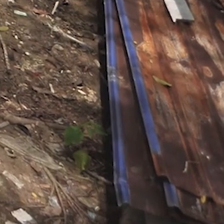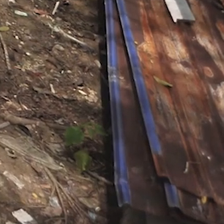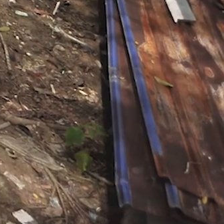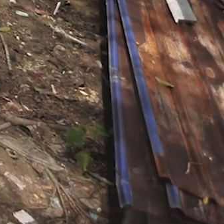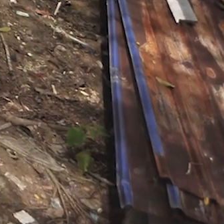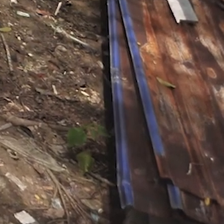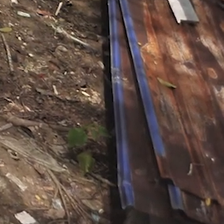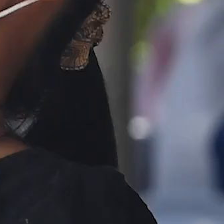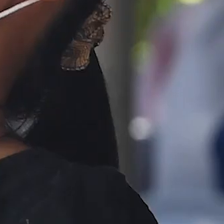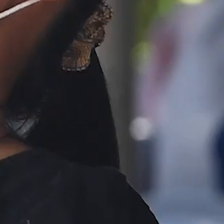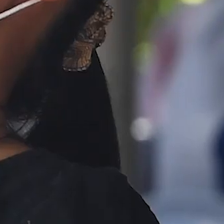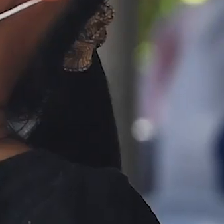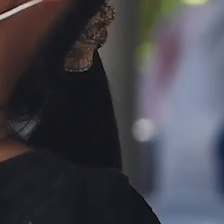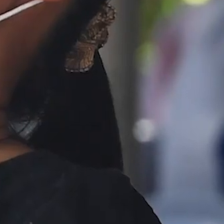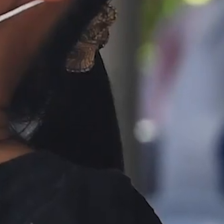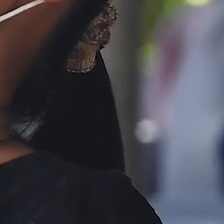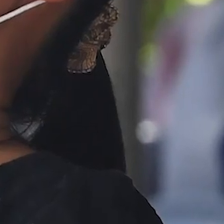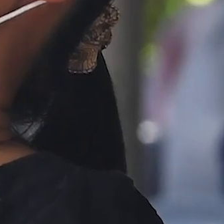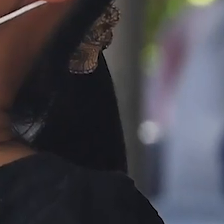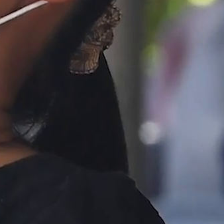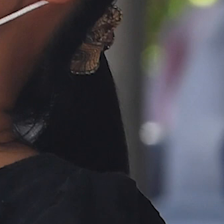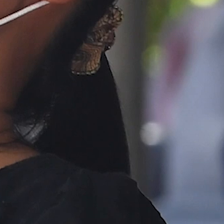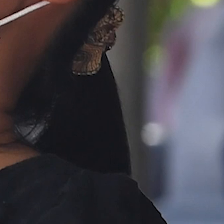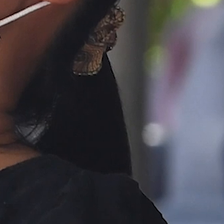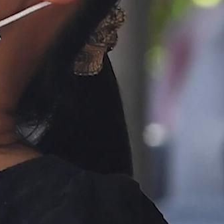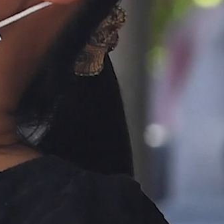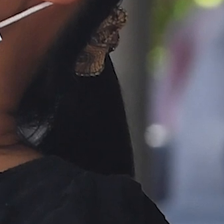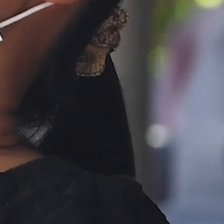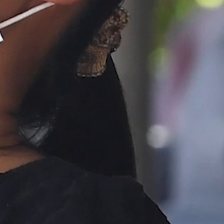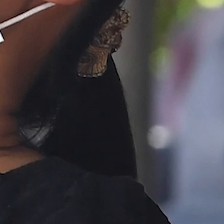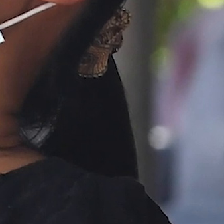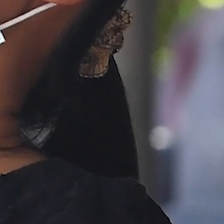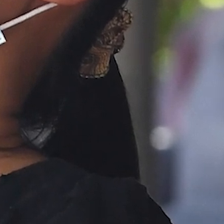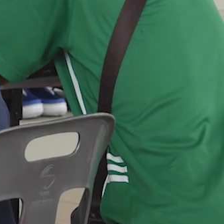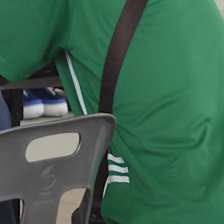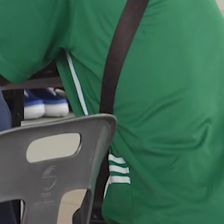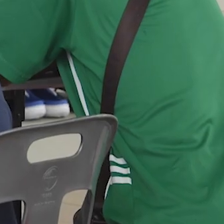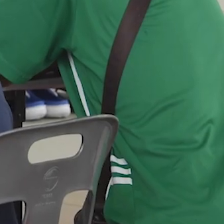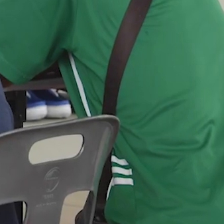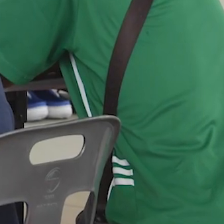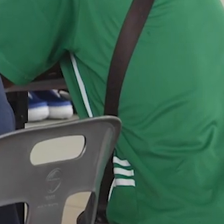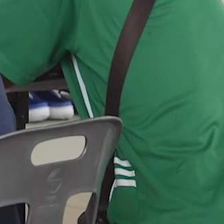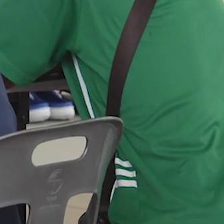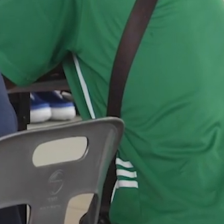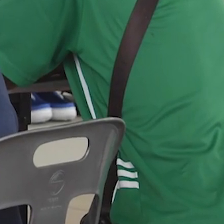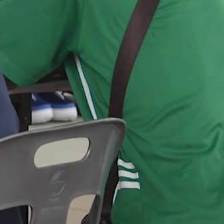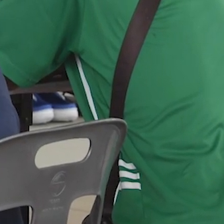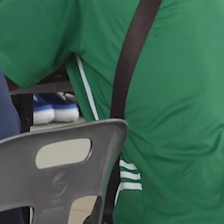Sandakan pada 5 November 2020 sebagaimana yang dijadualkan. Jadi